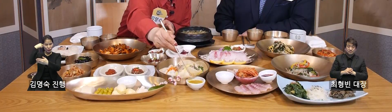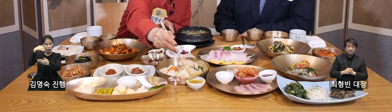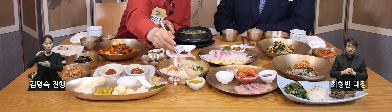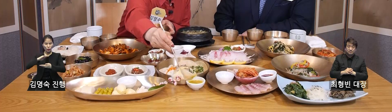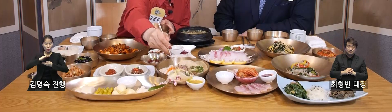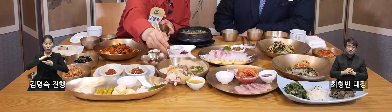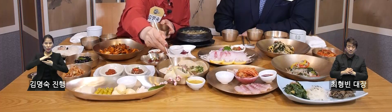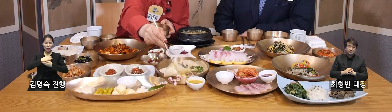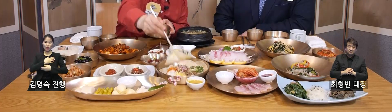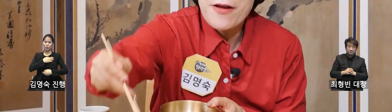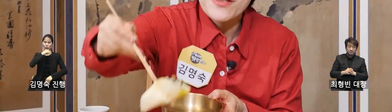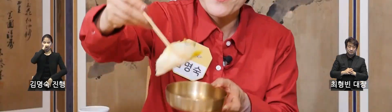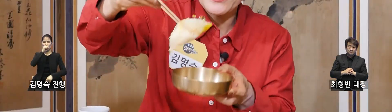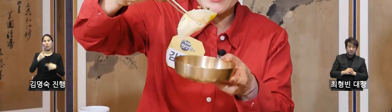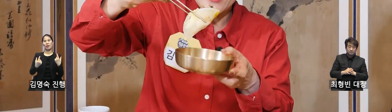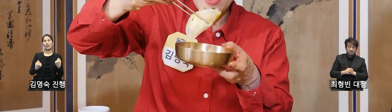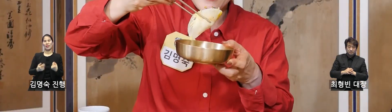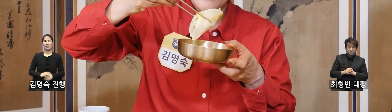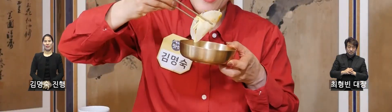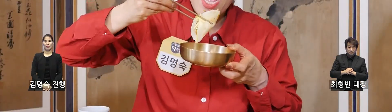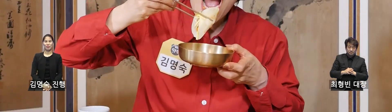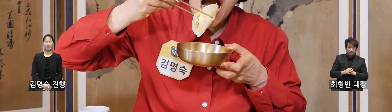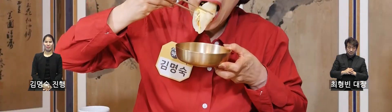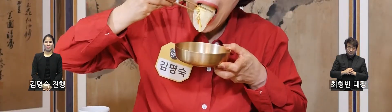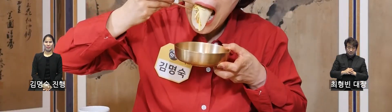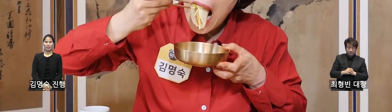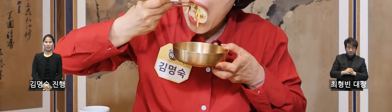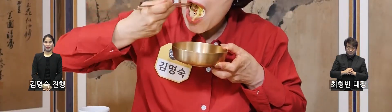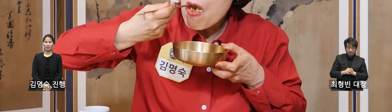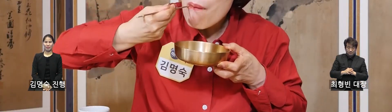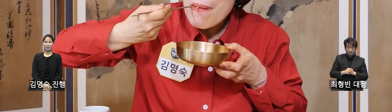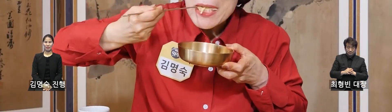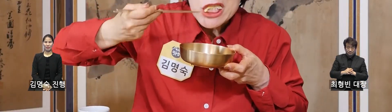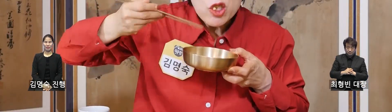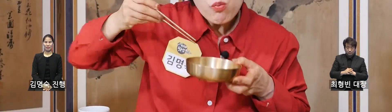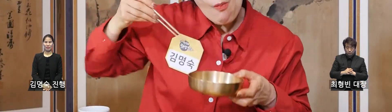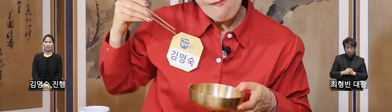좋아요 예 10시간 알아야 할